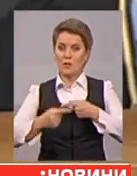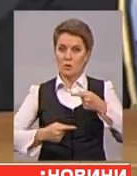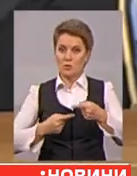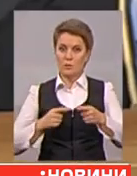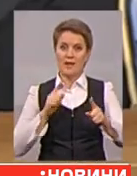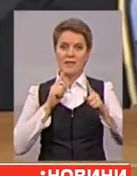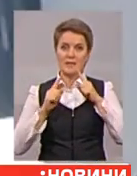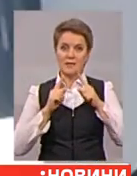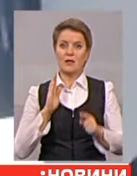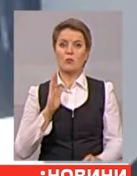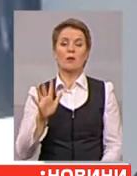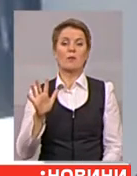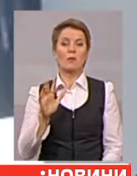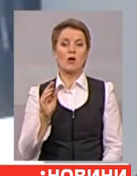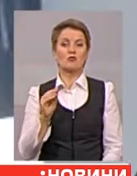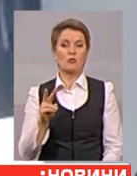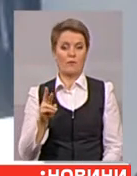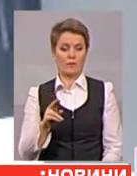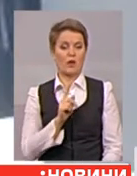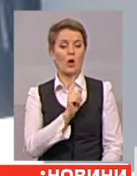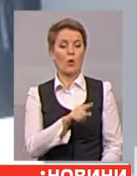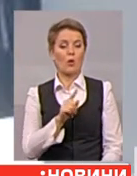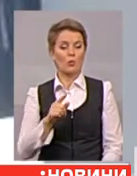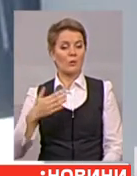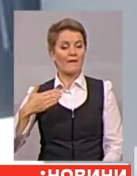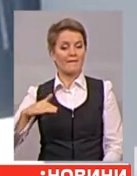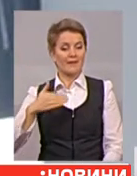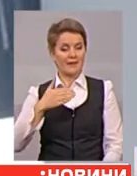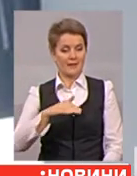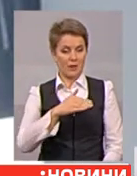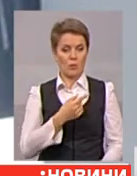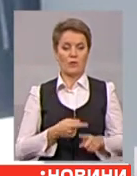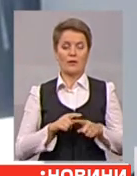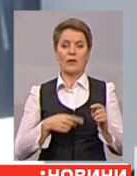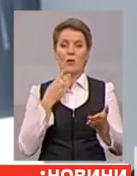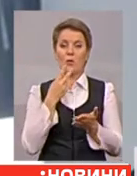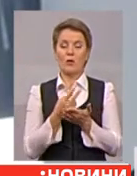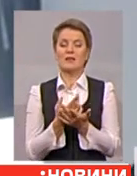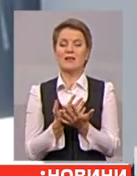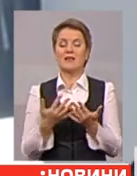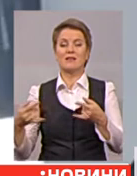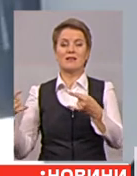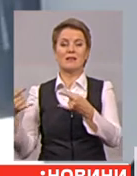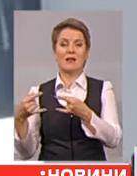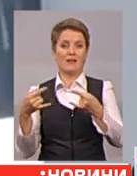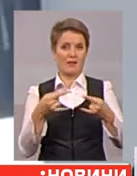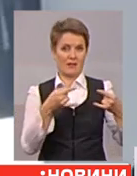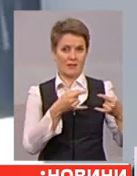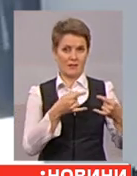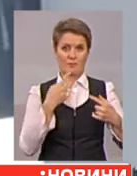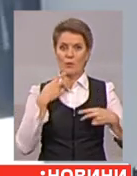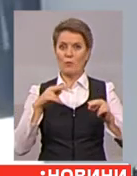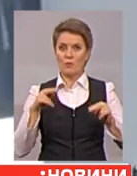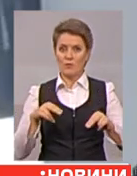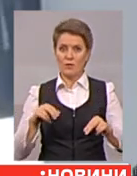жовтня. На кожному з тих відео, які транслювалися різними телеканалами, обвинувачений, по-перше, підтверджує факт